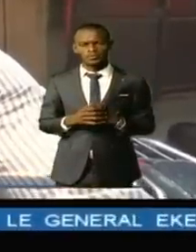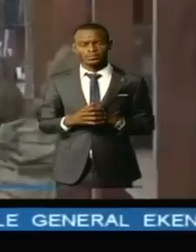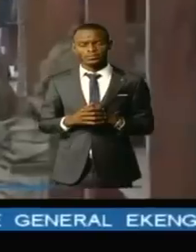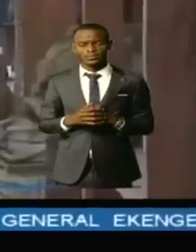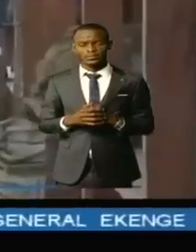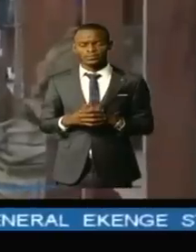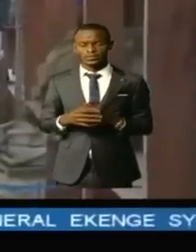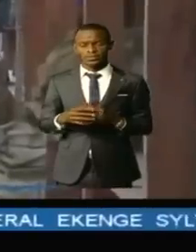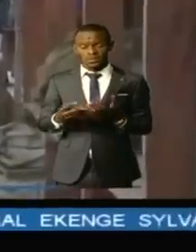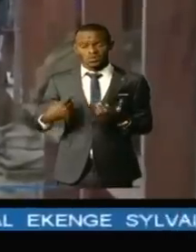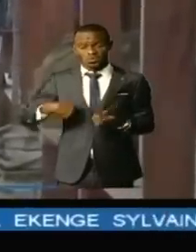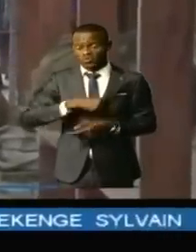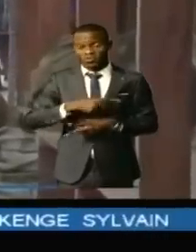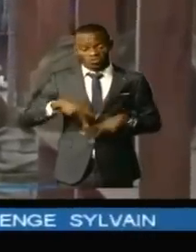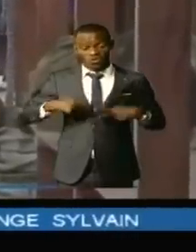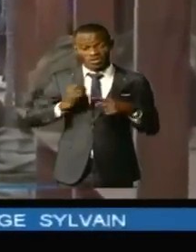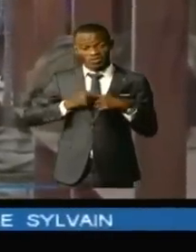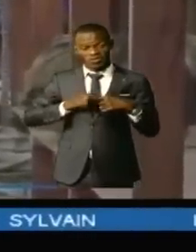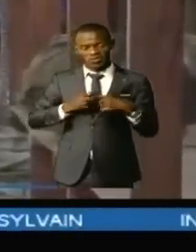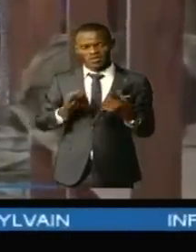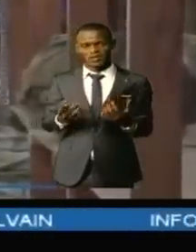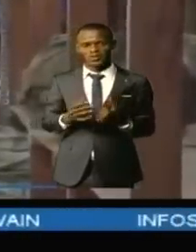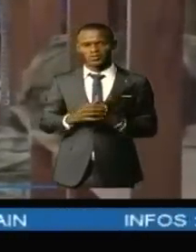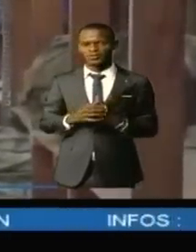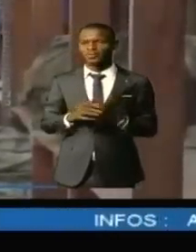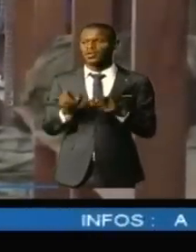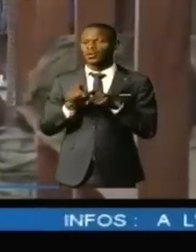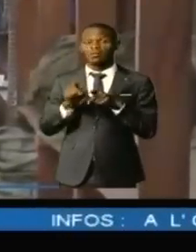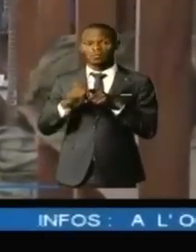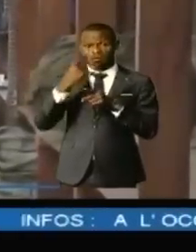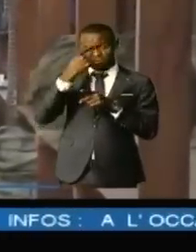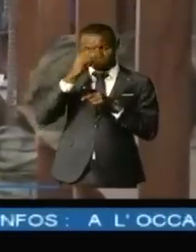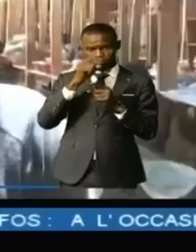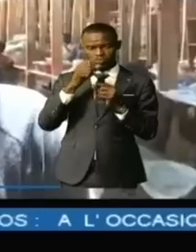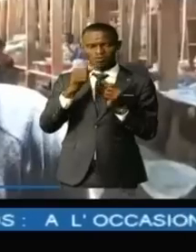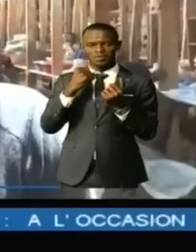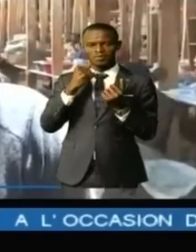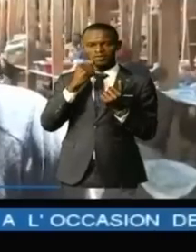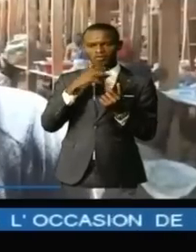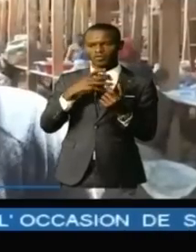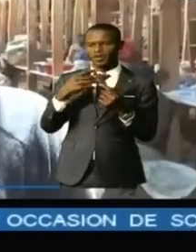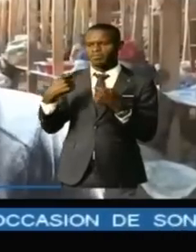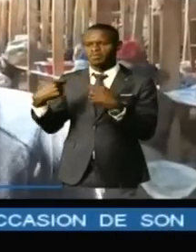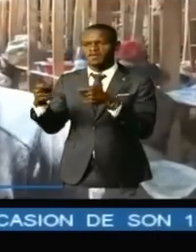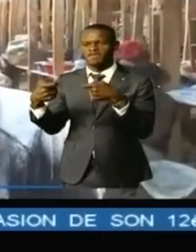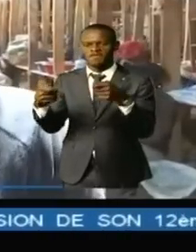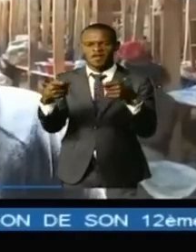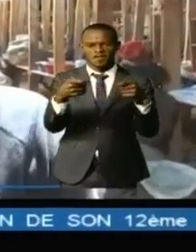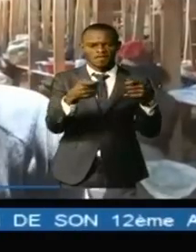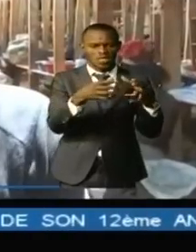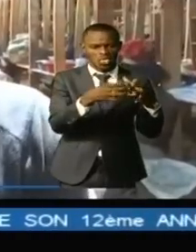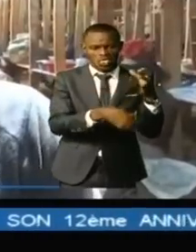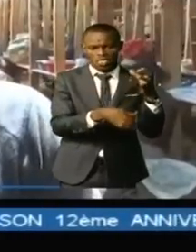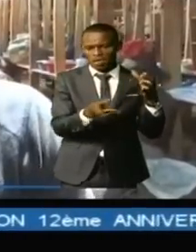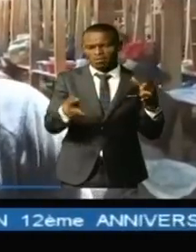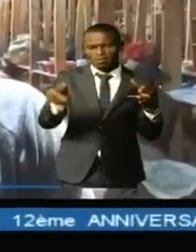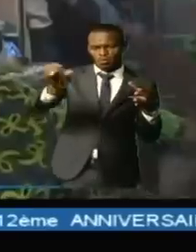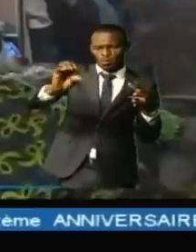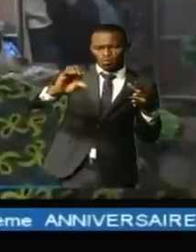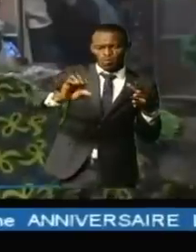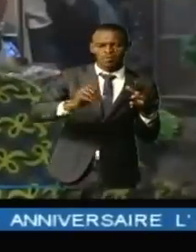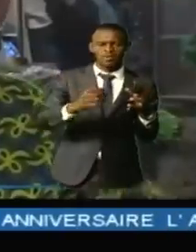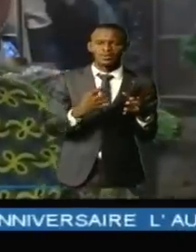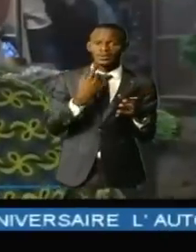jour. Même situation s'observe du côté de Vendée et du marché central qui se plaignent d'avoir réalisé de faibles